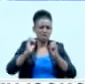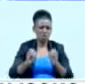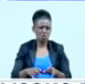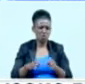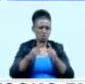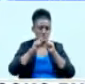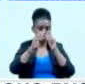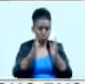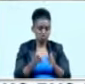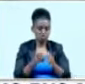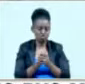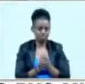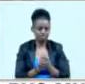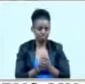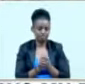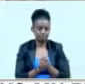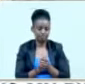Paul turatsinze